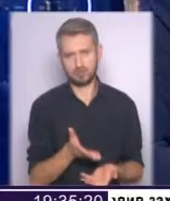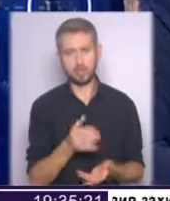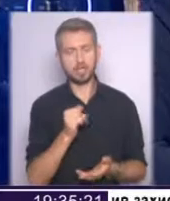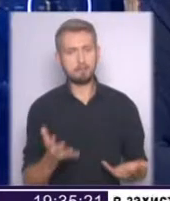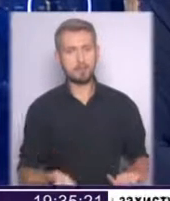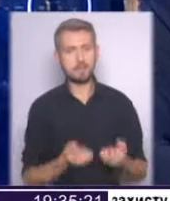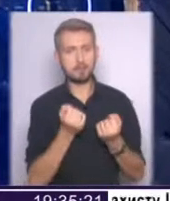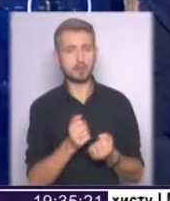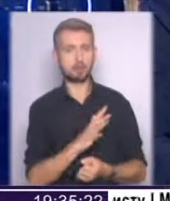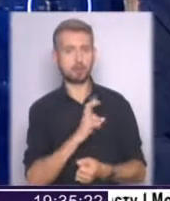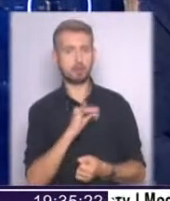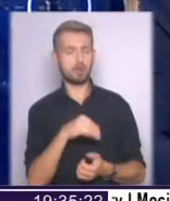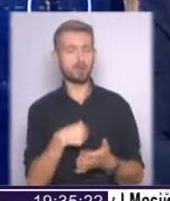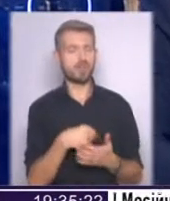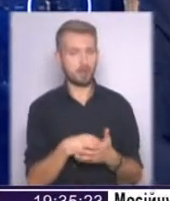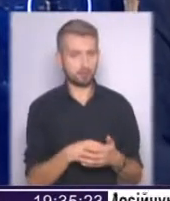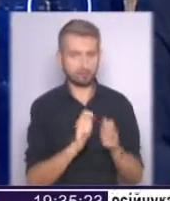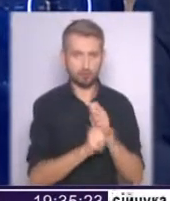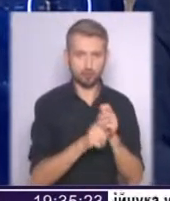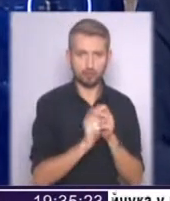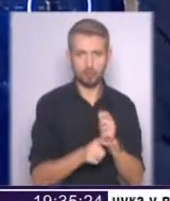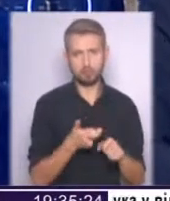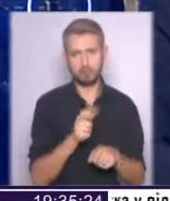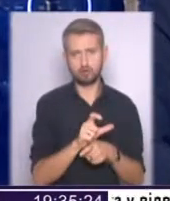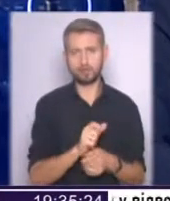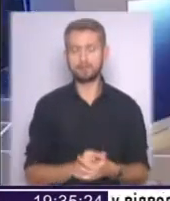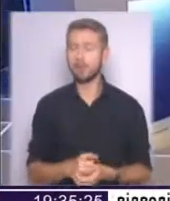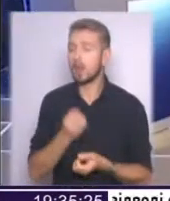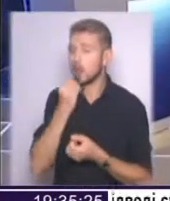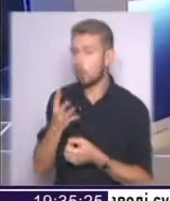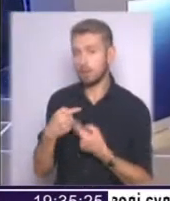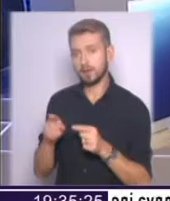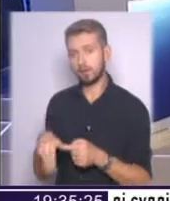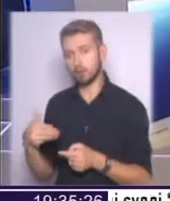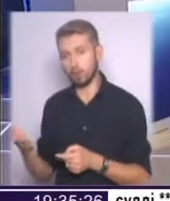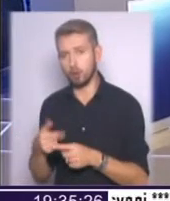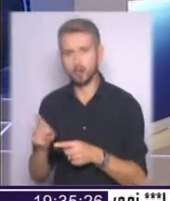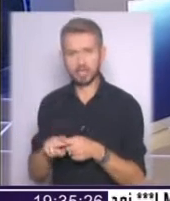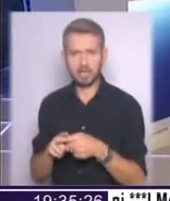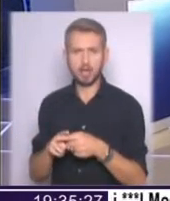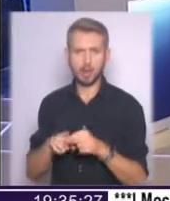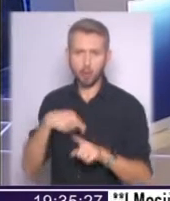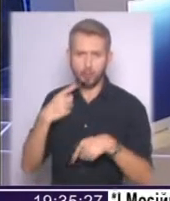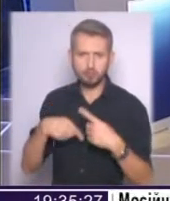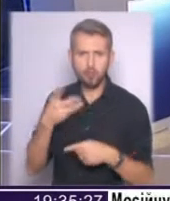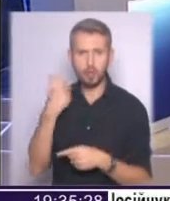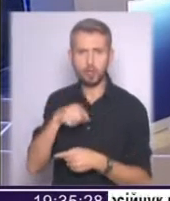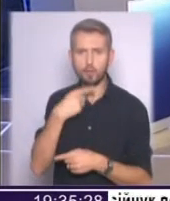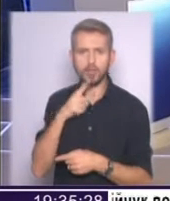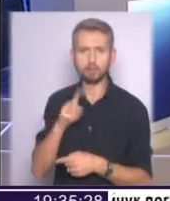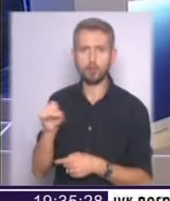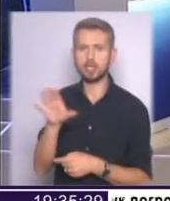би була б фінансова, що найголовніше, в рази більше. Ну добре, але з іншого боку, з ці розмови, коли говорили, що